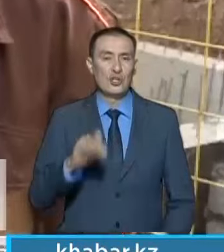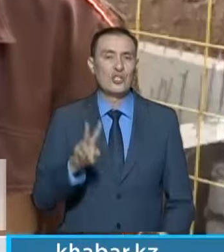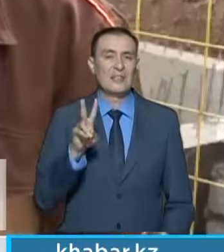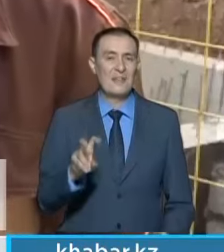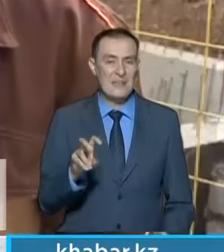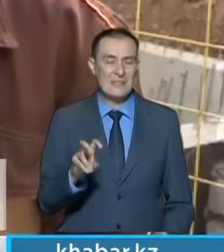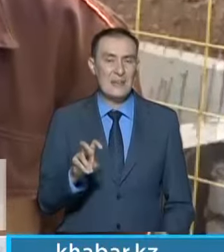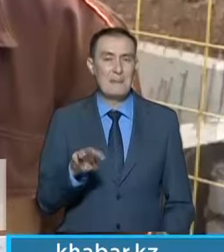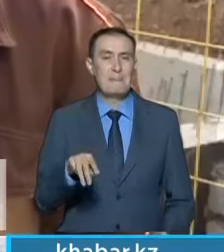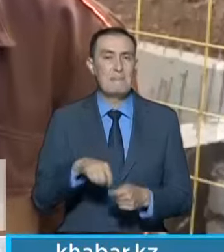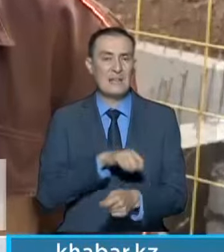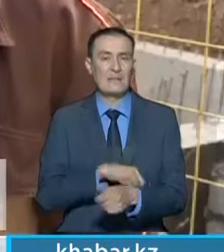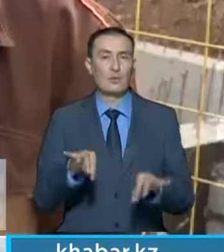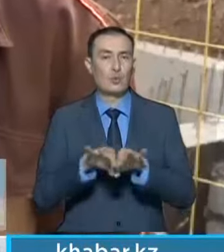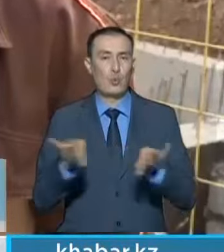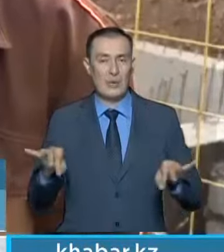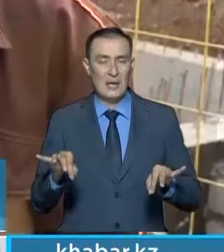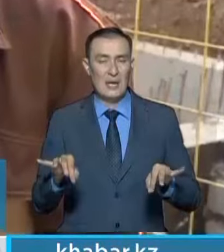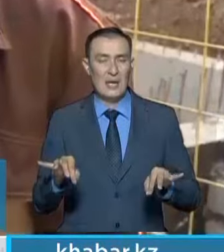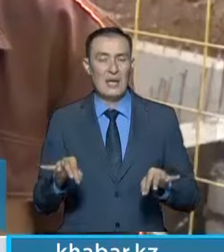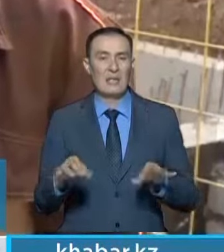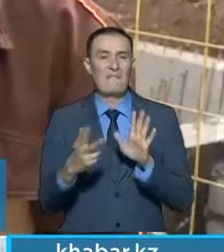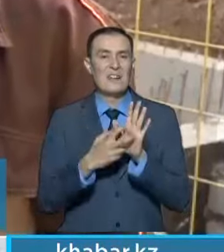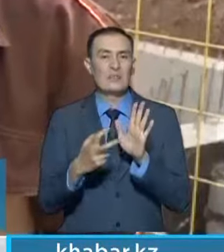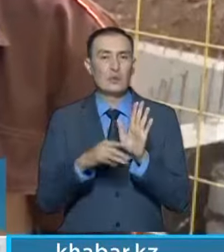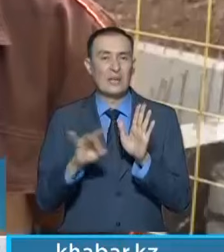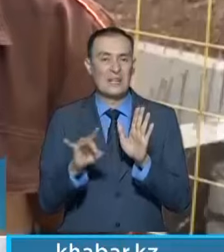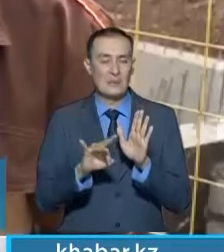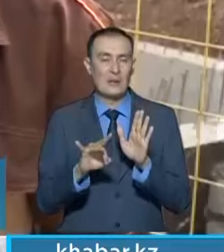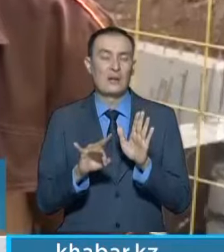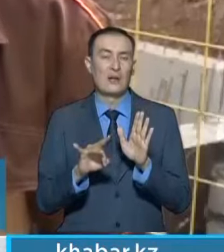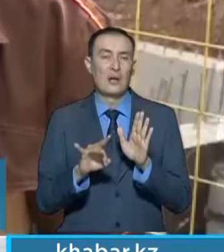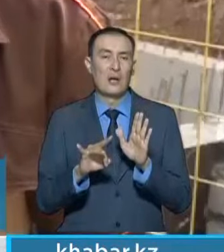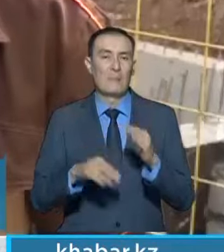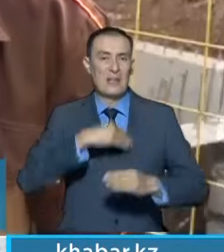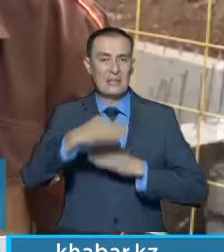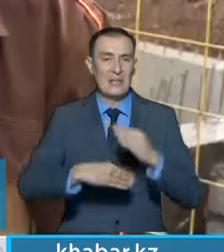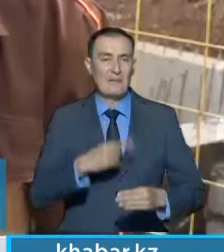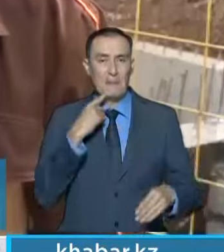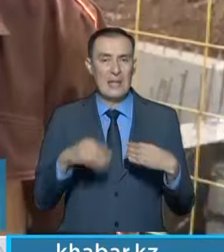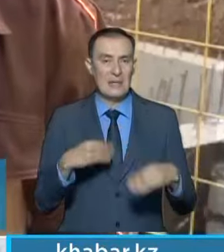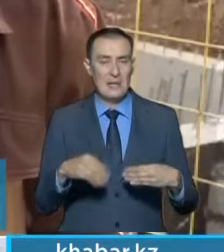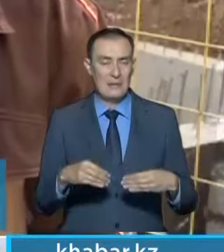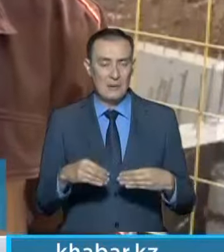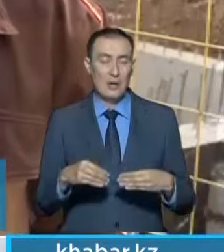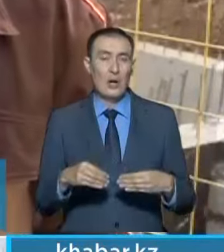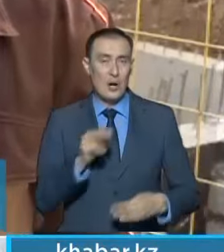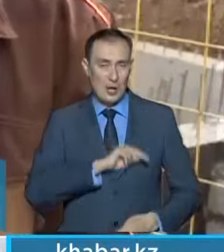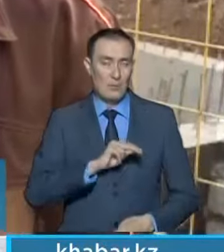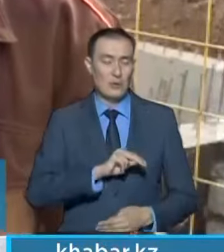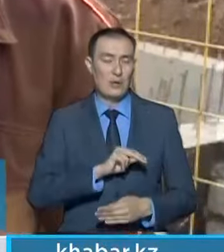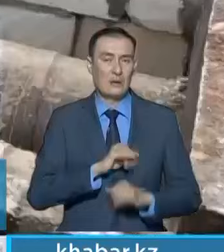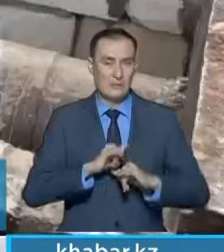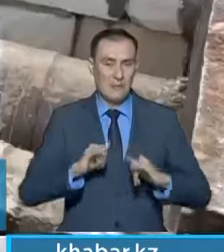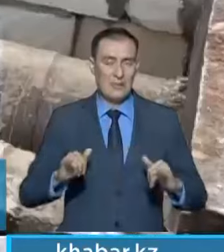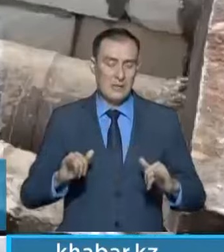1200 метров трубы. Это 800-й диаметр тысячные оболочки полиэтиленовые. В общем, работа